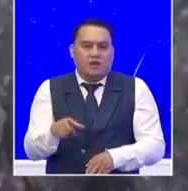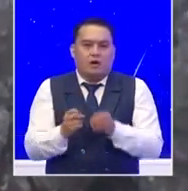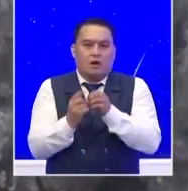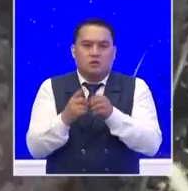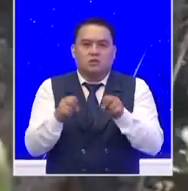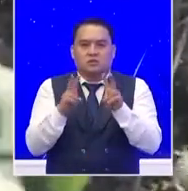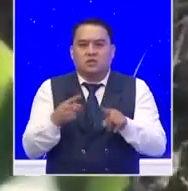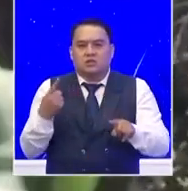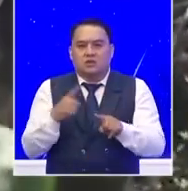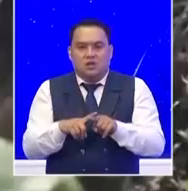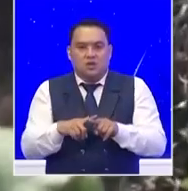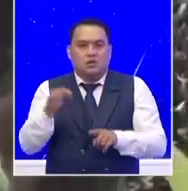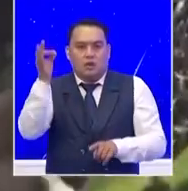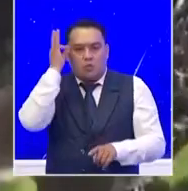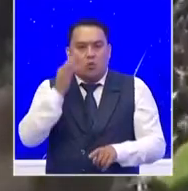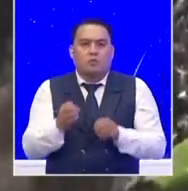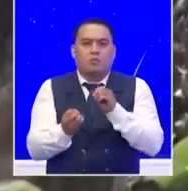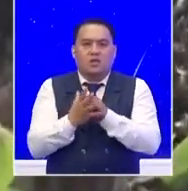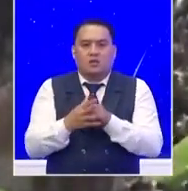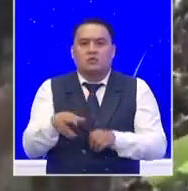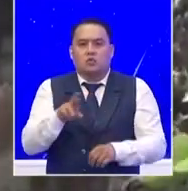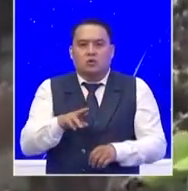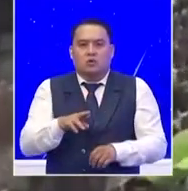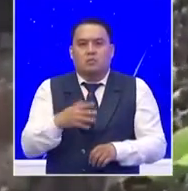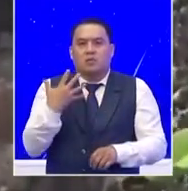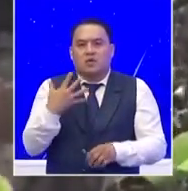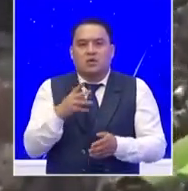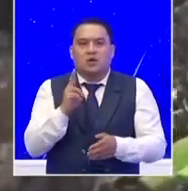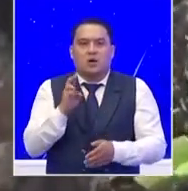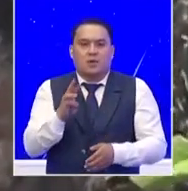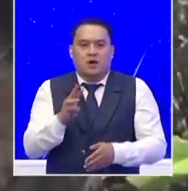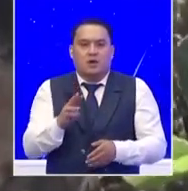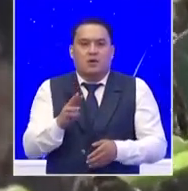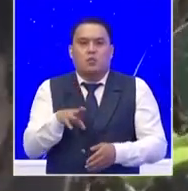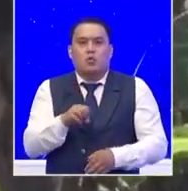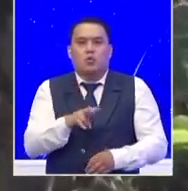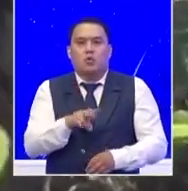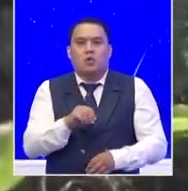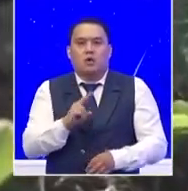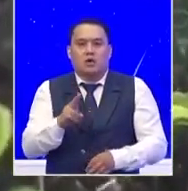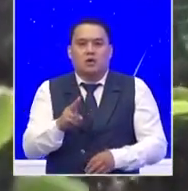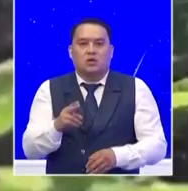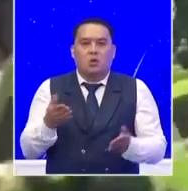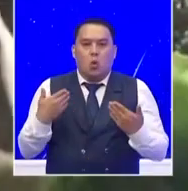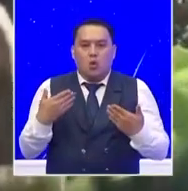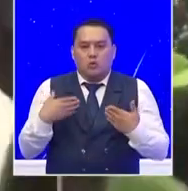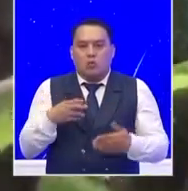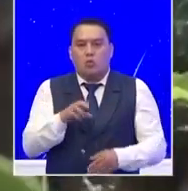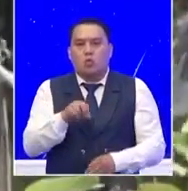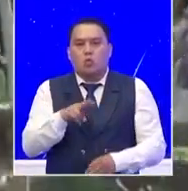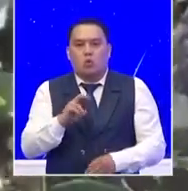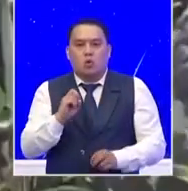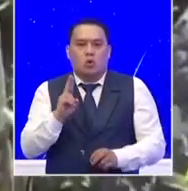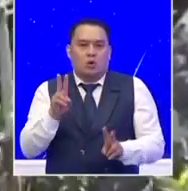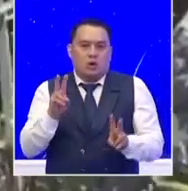человек и 11 единиц техники. Напомним, 15 июня в 5 километрах от села Бургулюк Толибийского района зоны отдыха